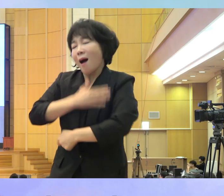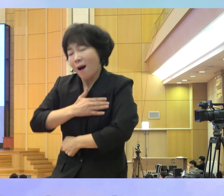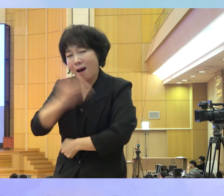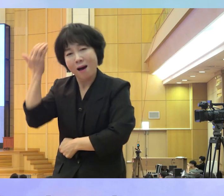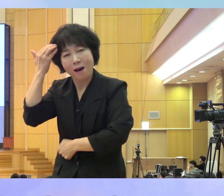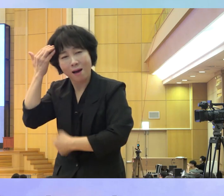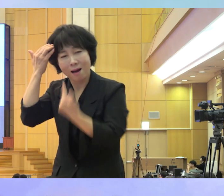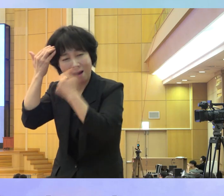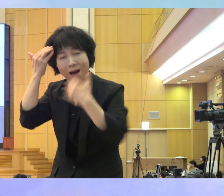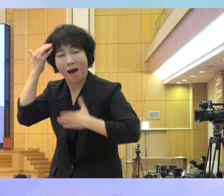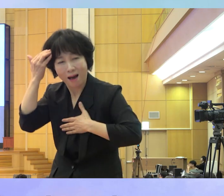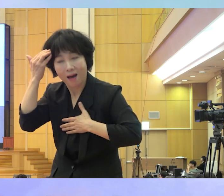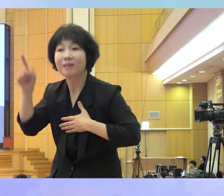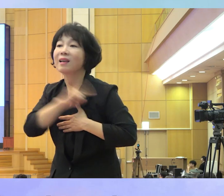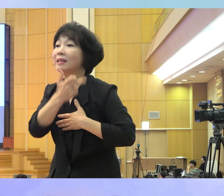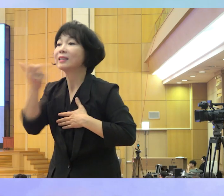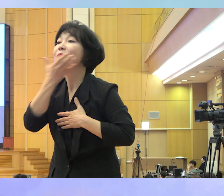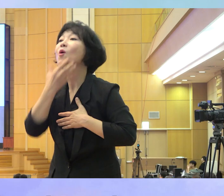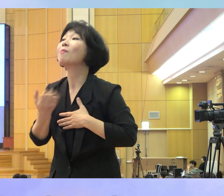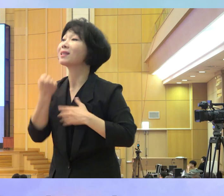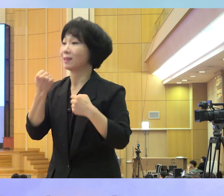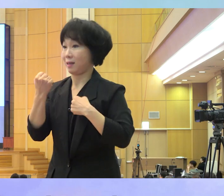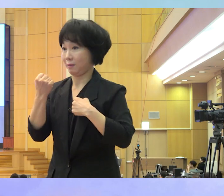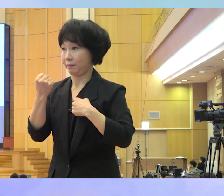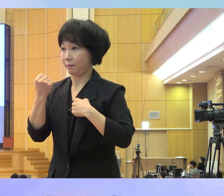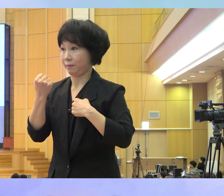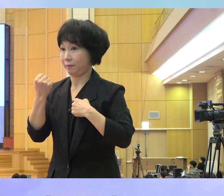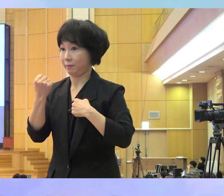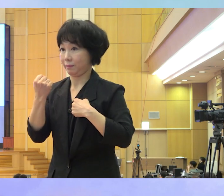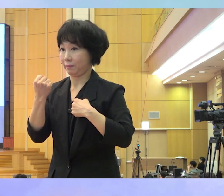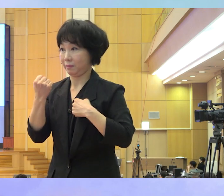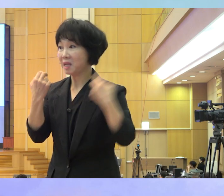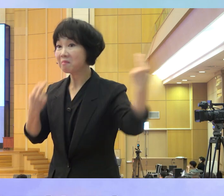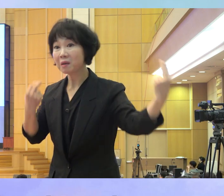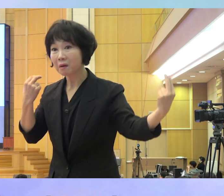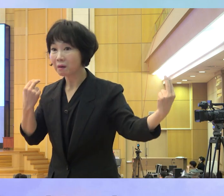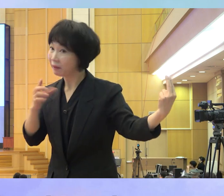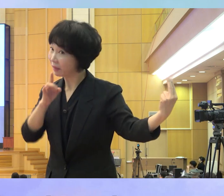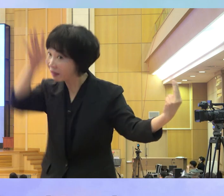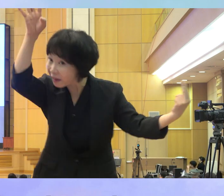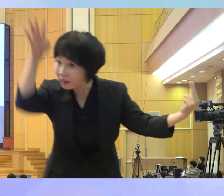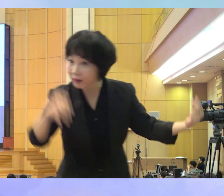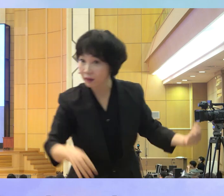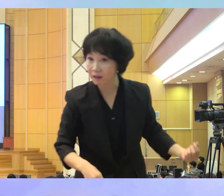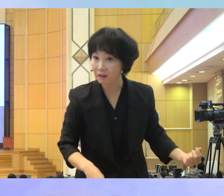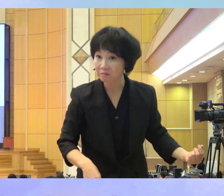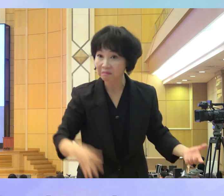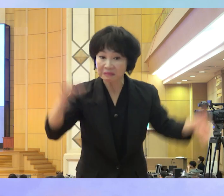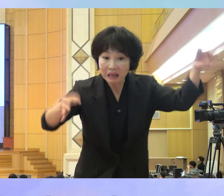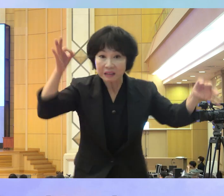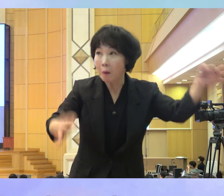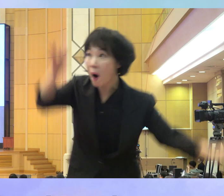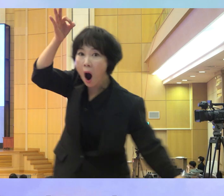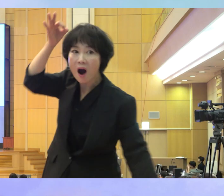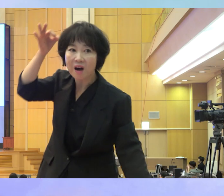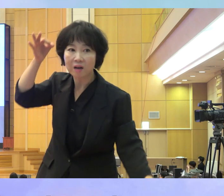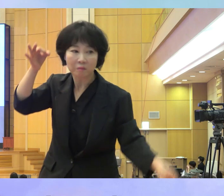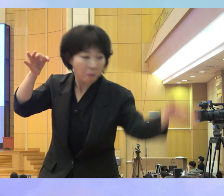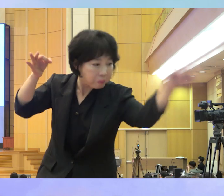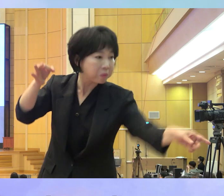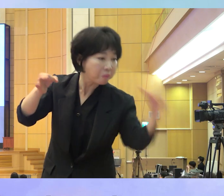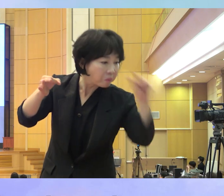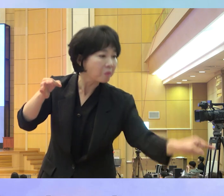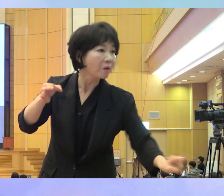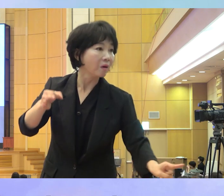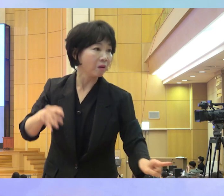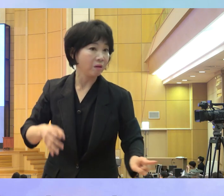있는 사람이에요. 예. 세상에 뭐 알지도 못하고 쥐꼬랑지도 많지도 못하는 그런 지식을 가지고